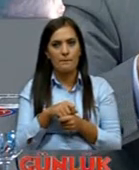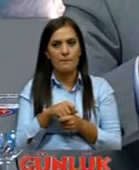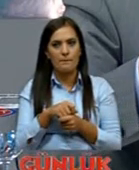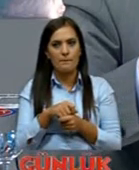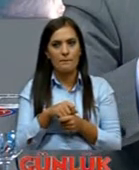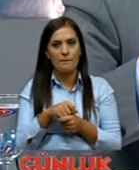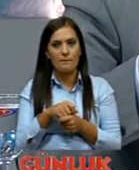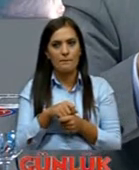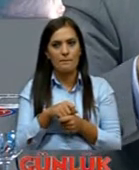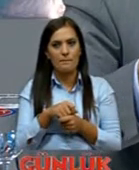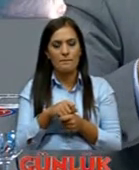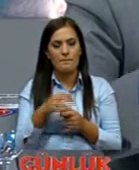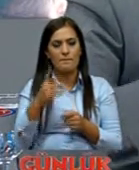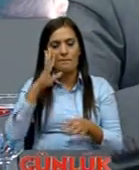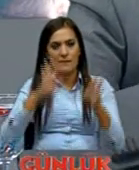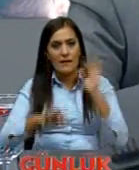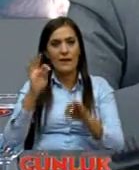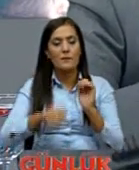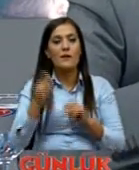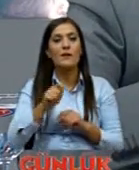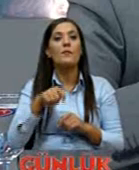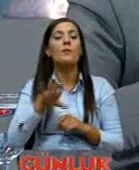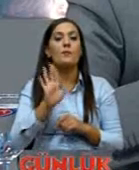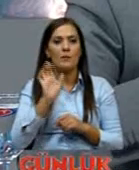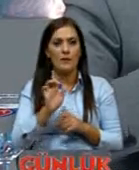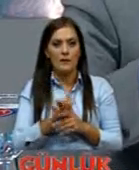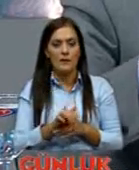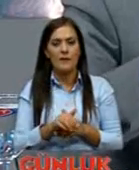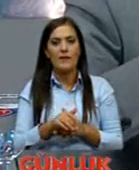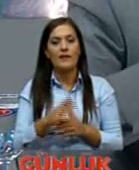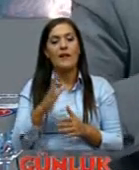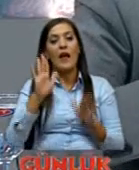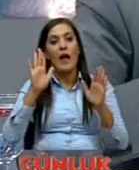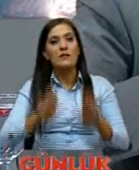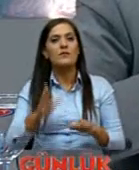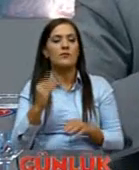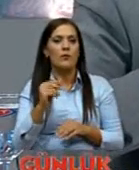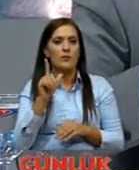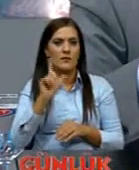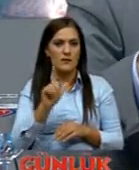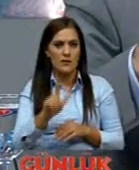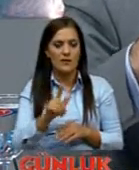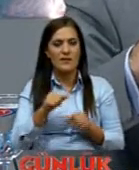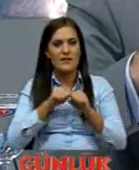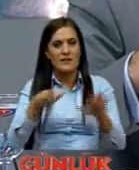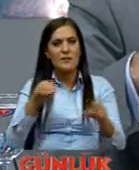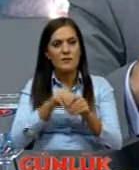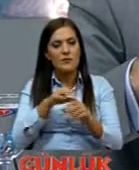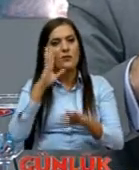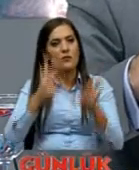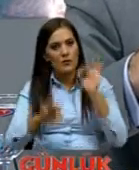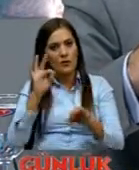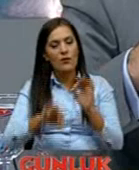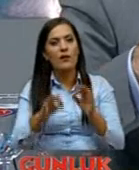hı hı, denetimler yapılmamalı. Evet. Yani kalıcı olması, kalıcı gerekiyor, olması değil mi? Bu sistemin gerekiyor. Kontrolün.